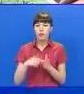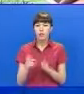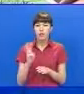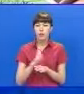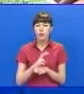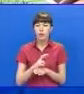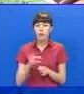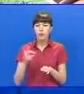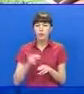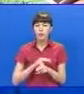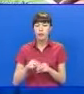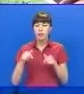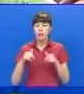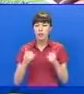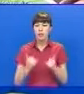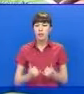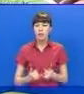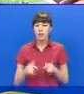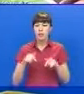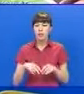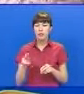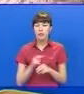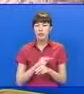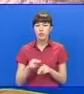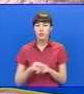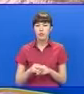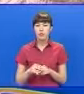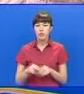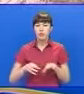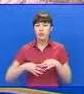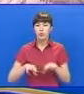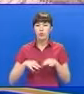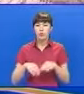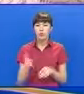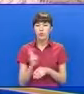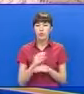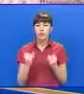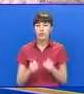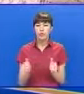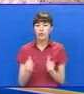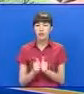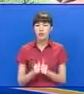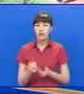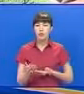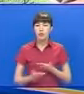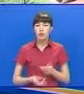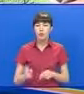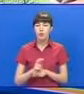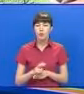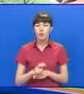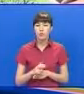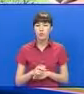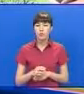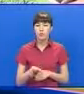өзіміздің осы жерге ашылғалы, осы жерге емделіс болды. Мен осы жерден алып, көлікпен барып, қазір енді осы жақын, осы жаяу келе саламын. Кешке үйде,